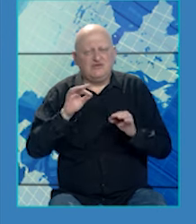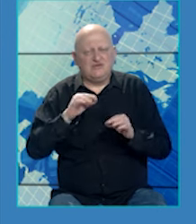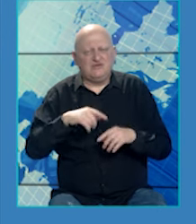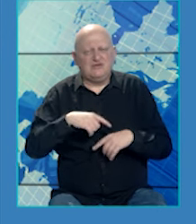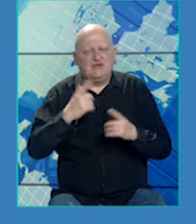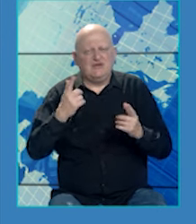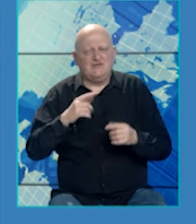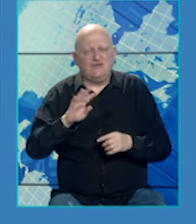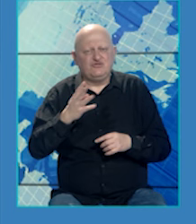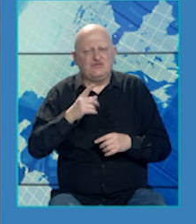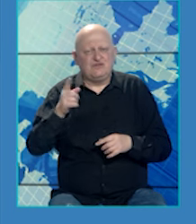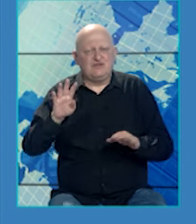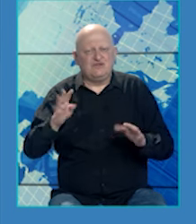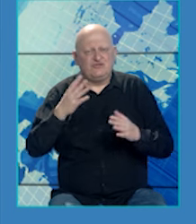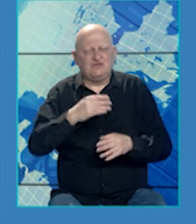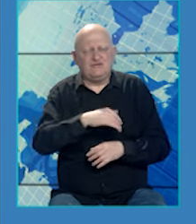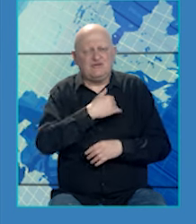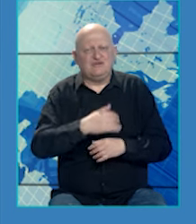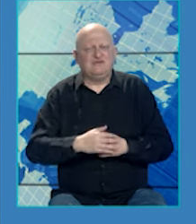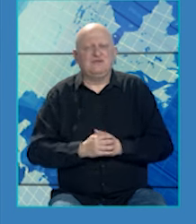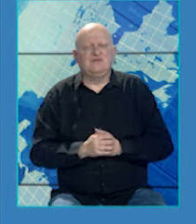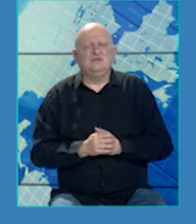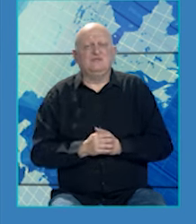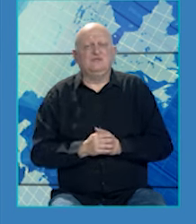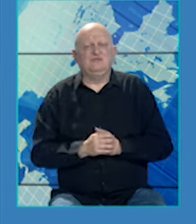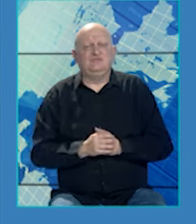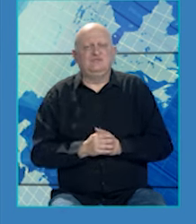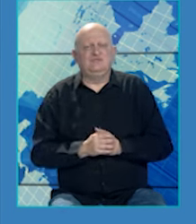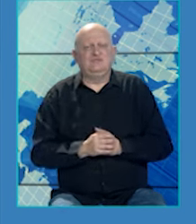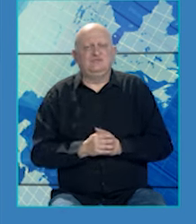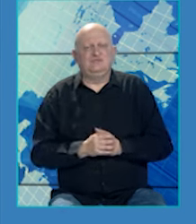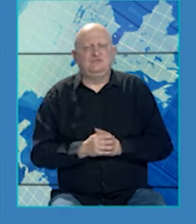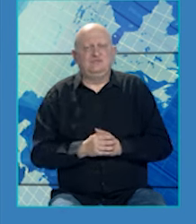zemlje do 10, a dnevna od 14 do 19 stepeni.